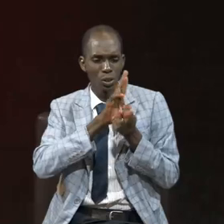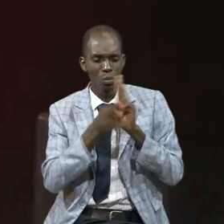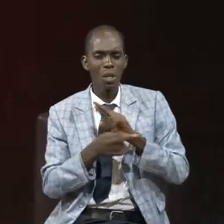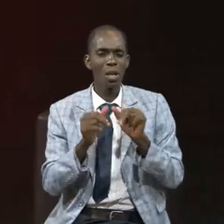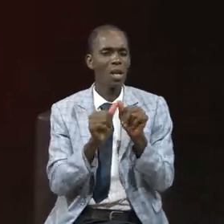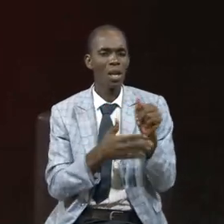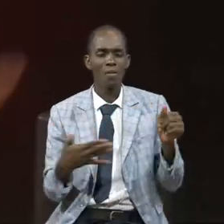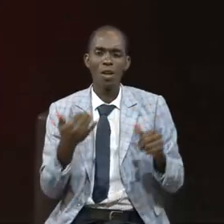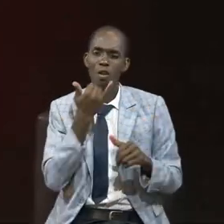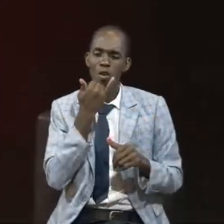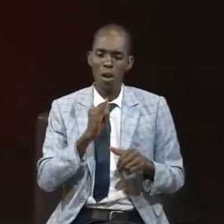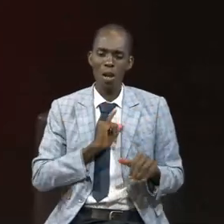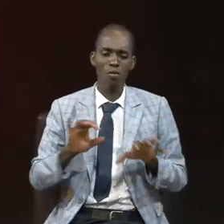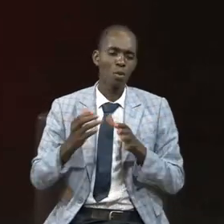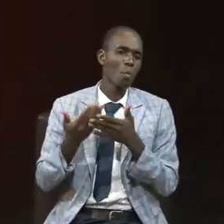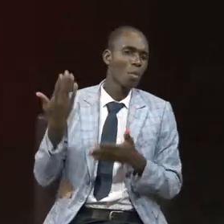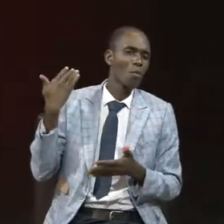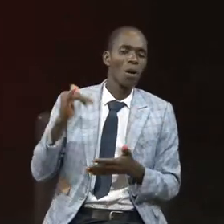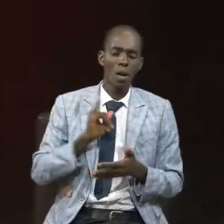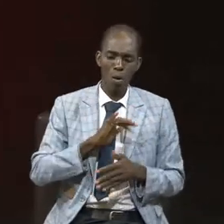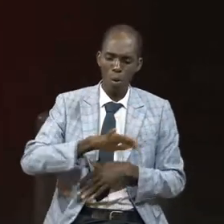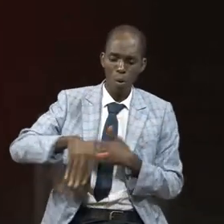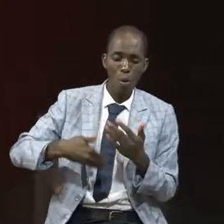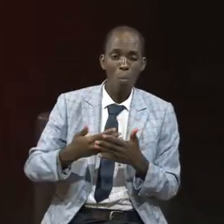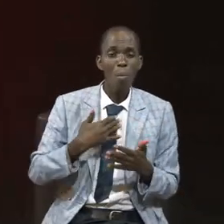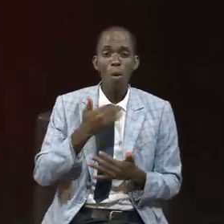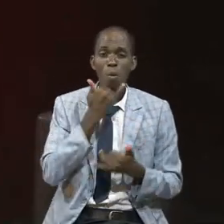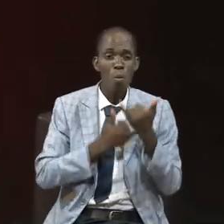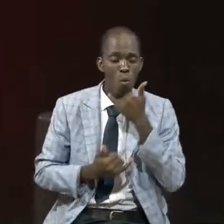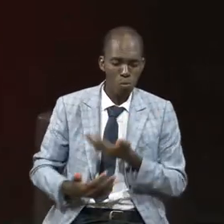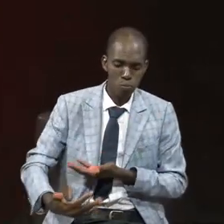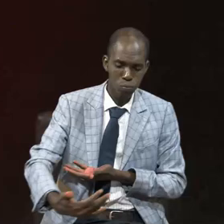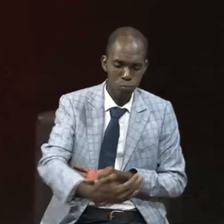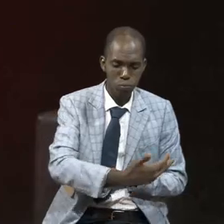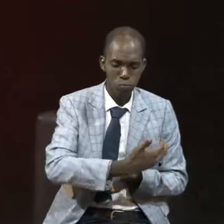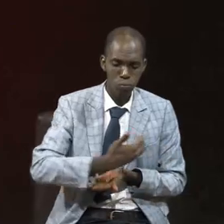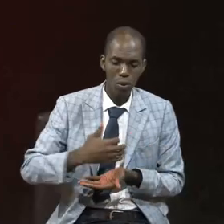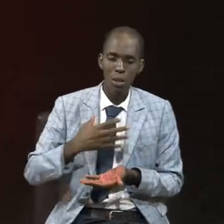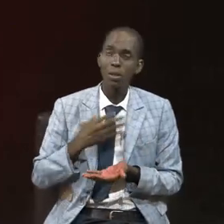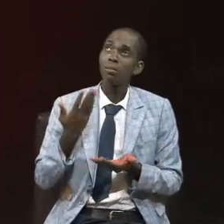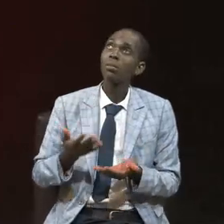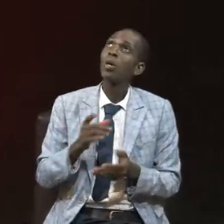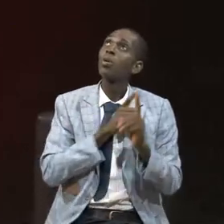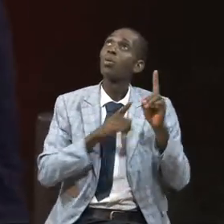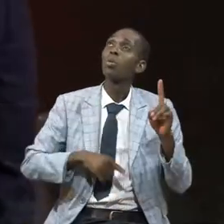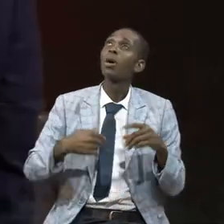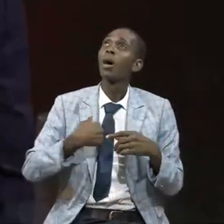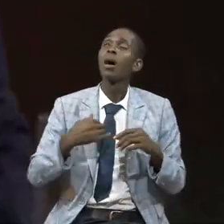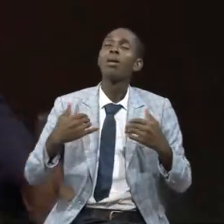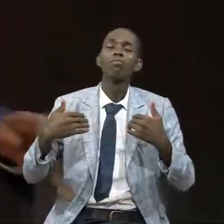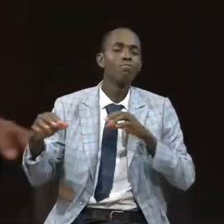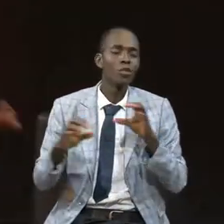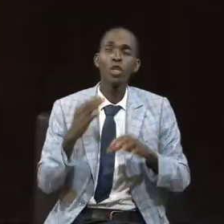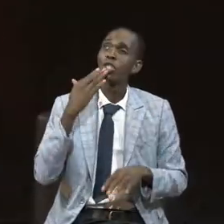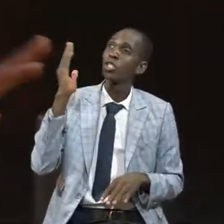tout péché à votre souvenance, et vous dites, Seigneur, j'ai fait le